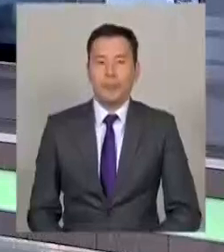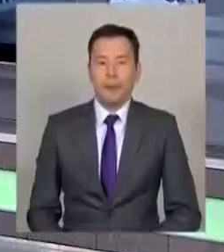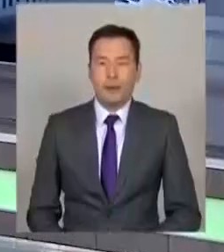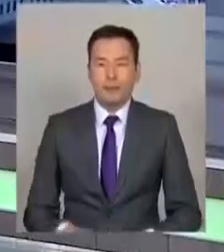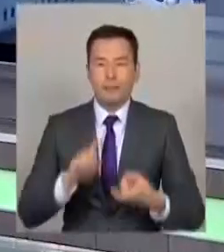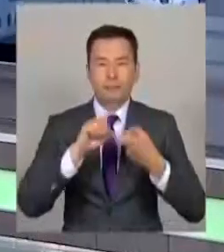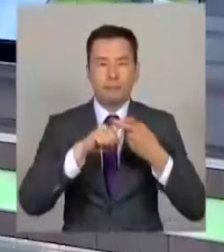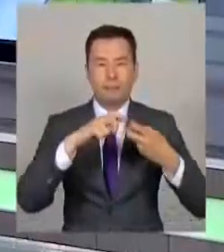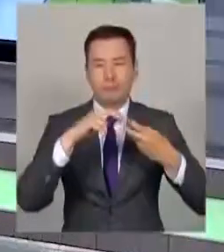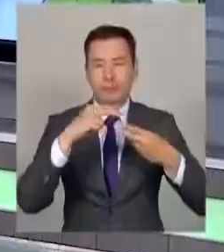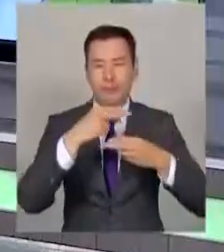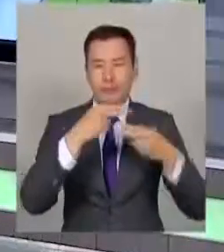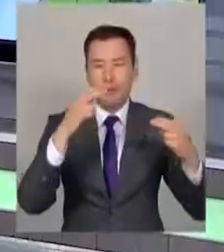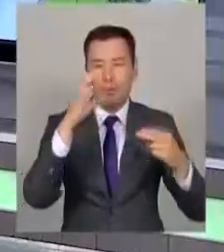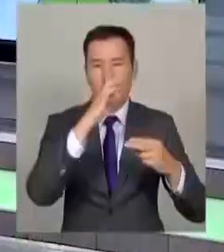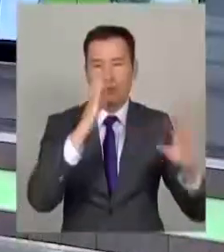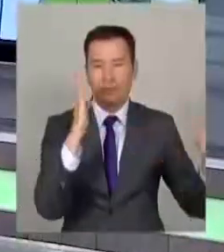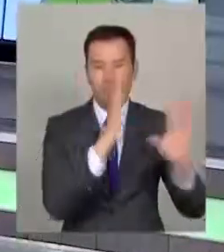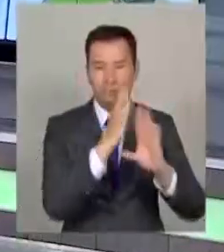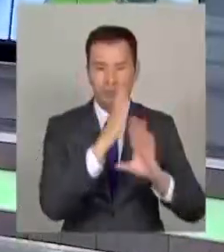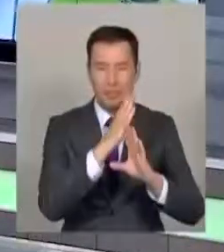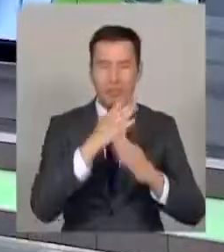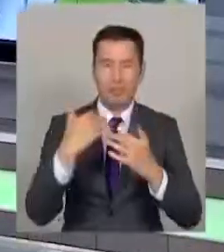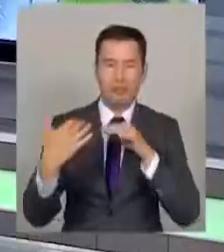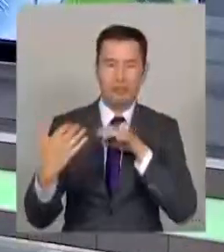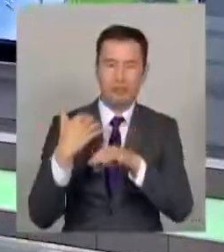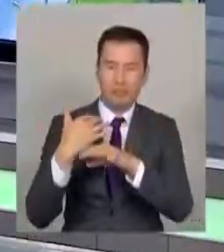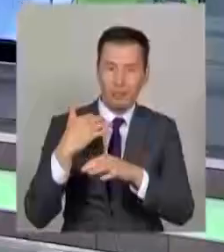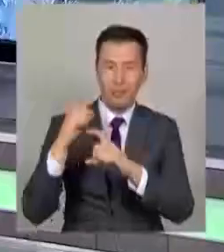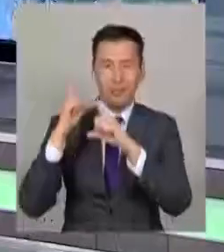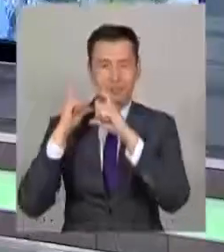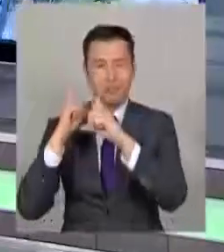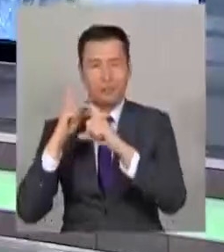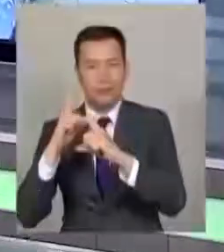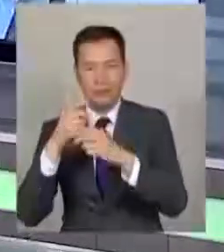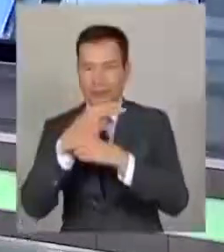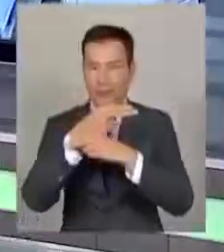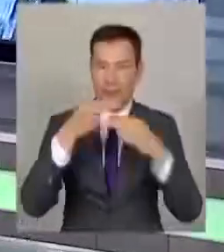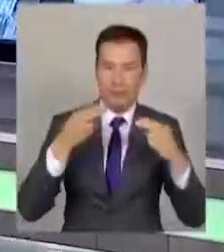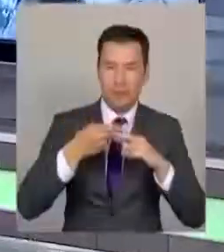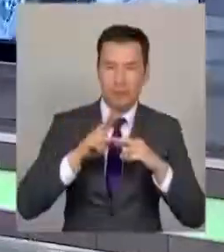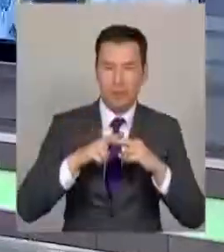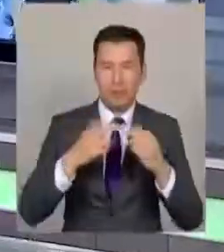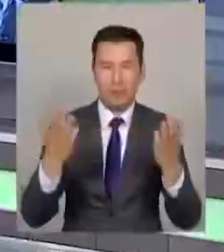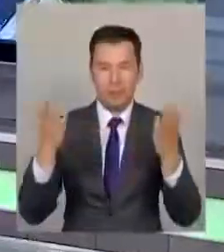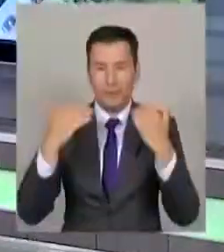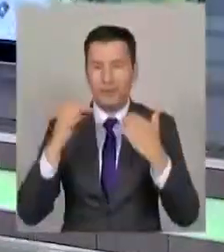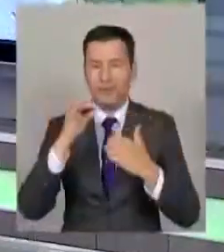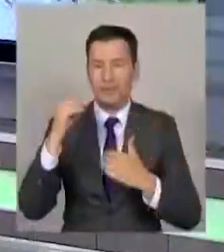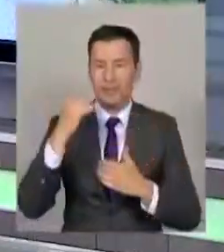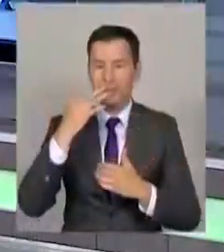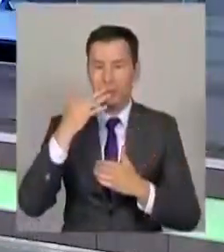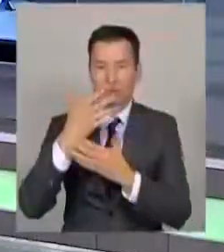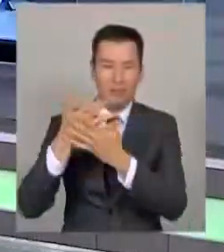Экологиялық мәселе, көлік инфрақұрылымы, энергетика саласы және логистика. Қазақстан осы бағытта шетелдік инвесторлардың қолдауымен ауқымды